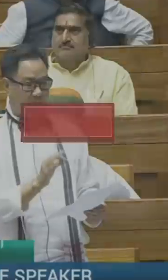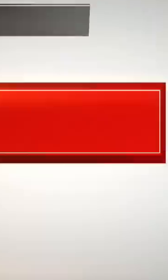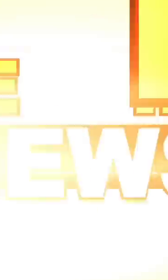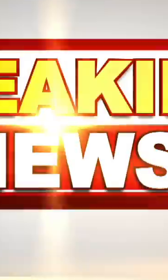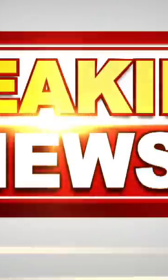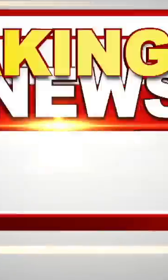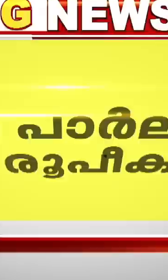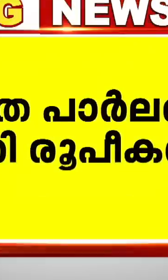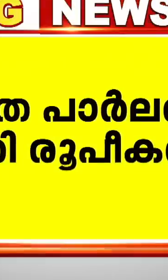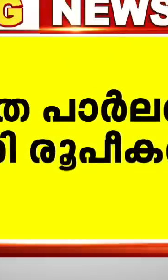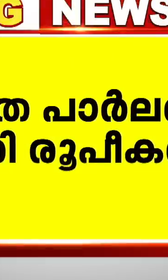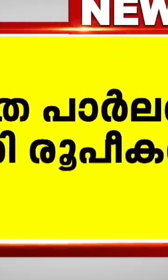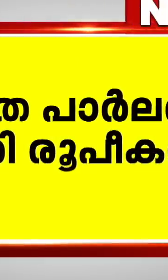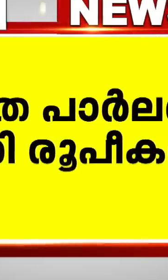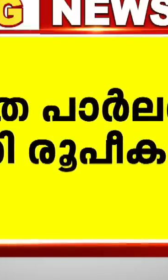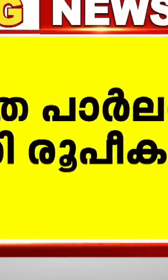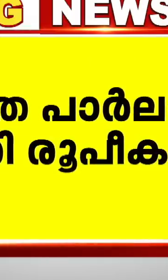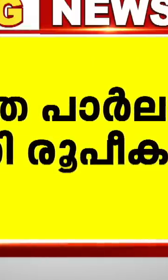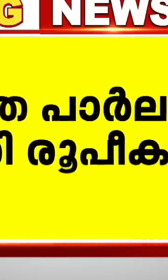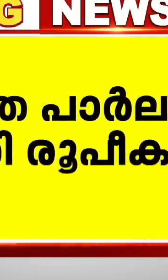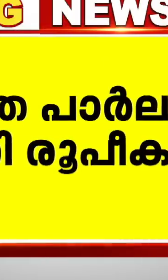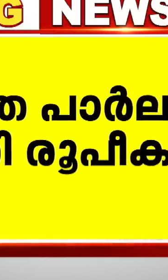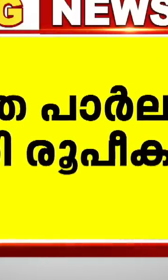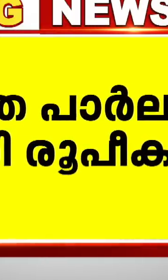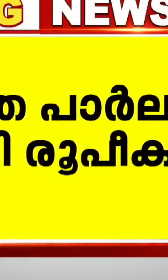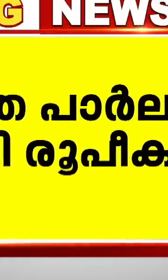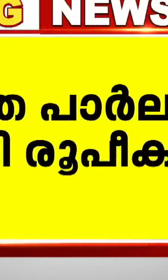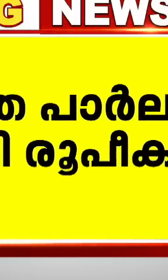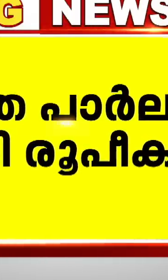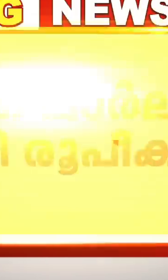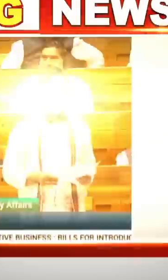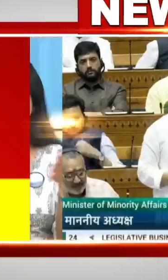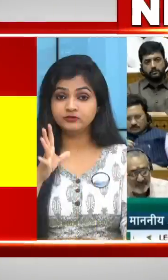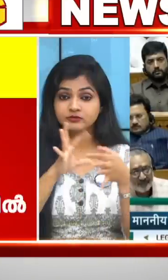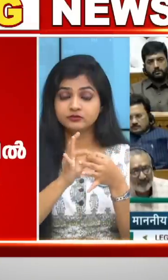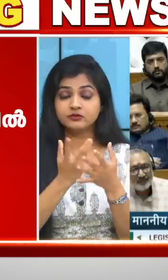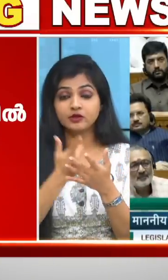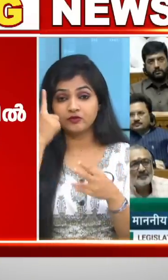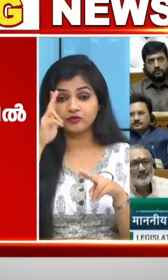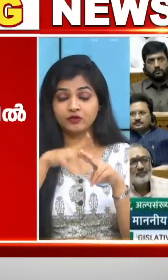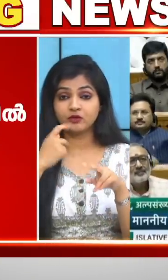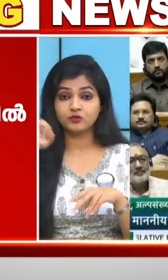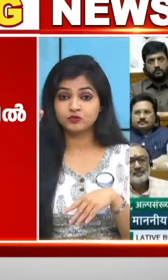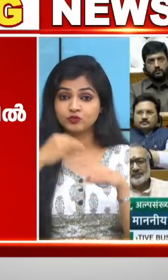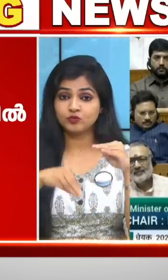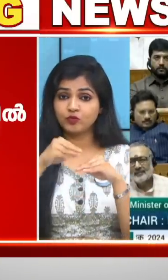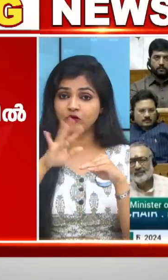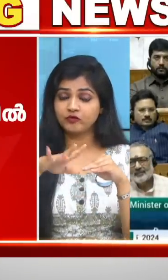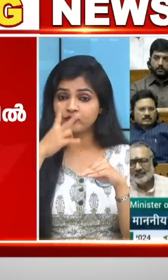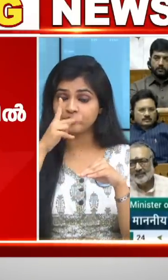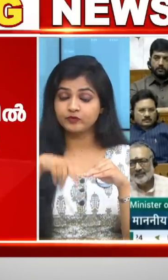നൽകാനായിട്ട് തയ്യാറായിട്ടില്ല സ്പീക്കർ എന്നുള്ളതും ഏറെ ശ്രദ്ധേയമായിട്ടുള്ള കാര്യമാണ്. ഇതുമായി ബന്ധപ്പെട്ട് ഏതെങ്കിലും പ്രതിഷേധം ഉണ്ടോ എന്നതിനെ സംബന്ധിച്ച്